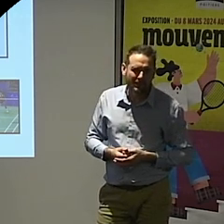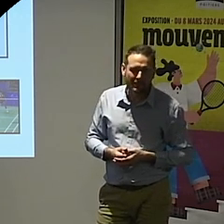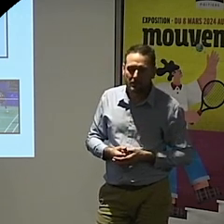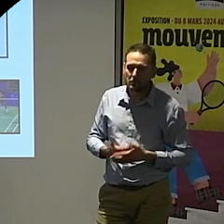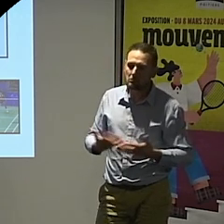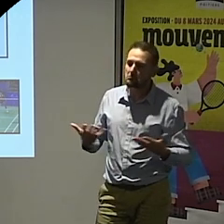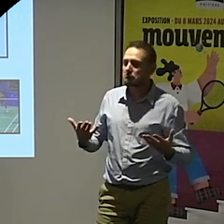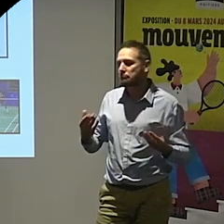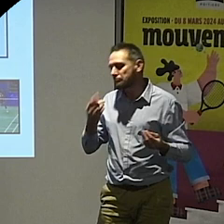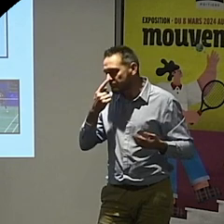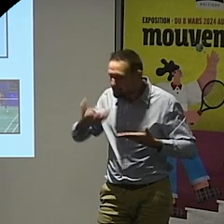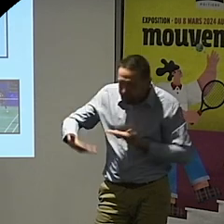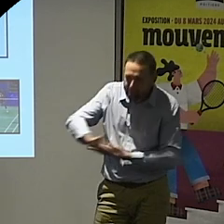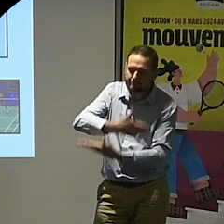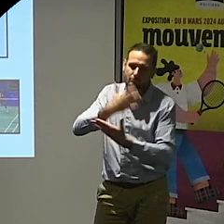Convivialité.